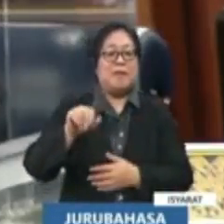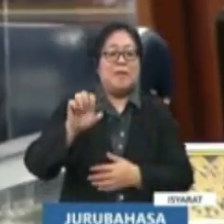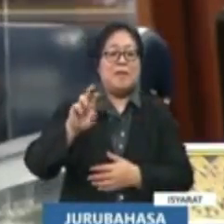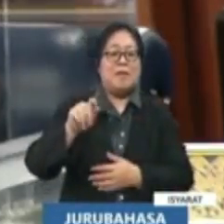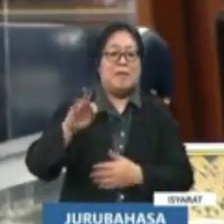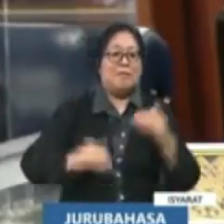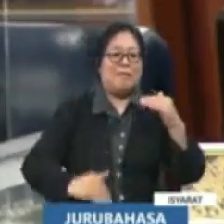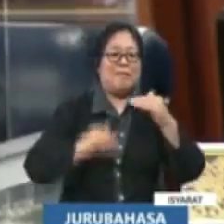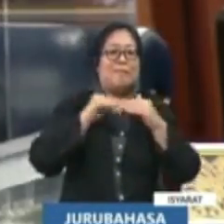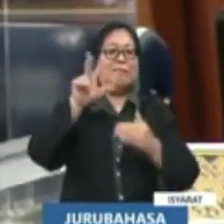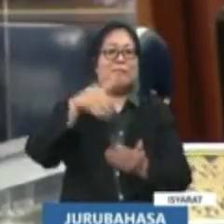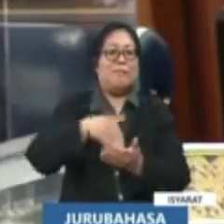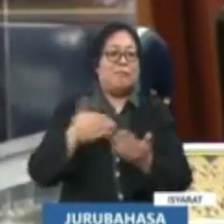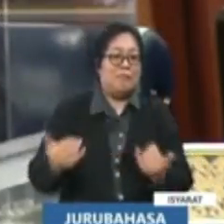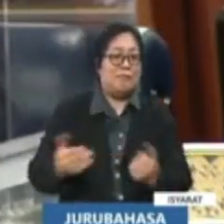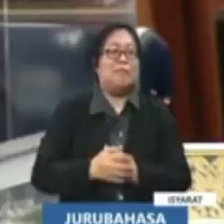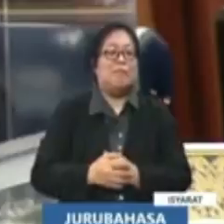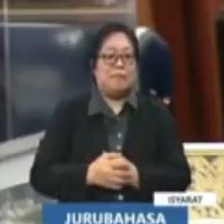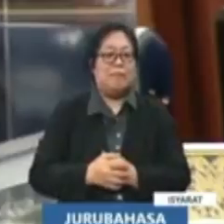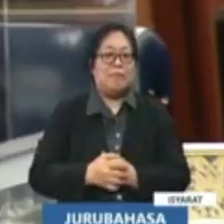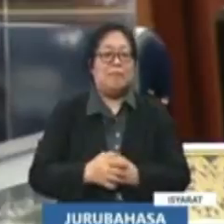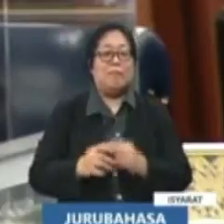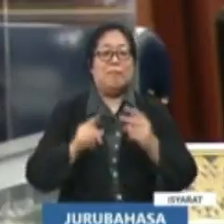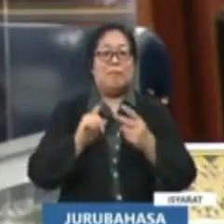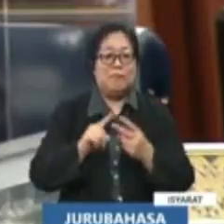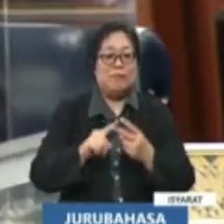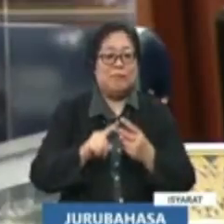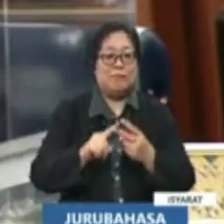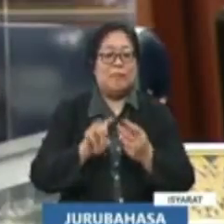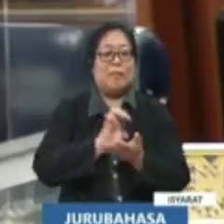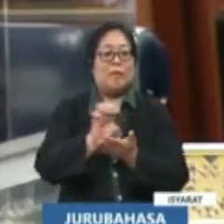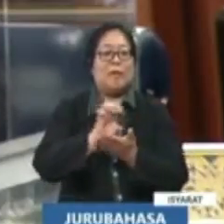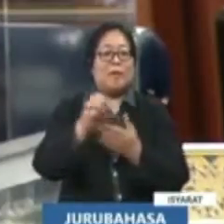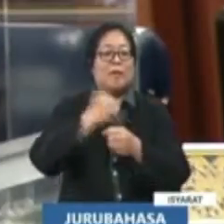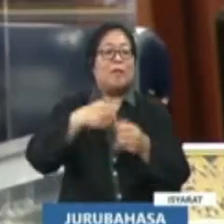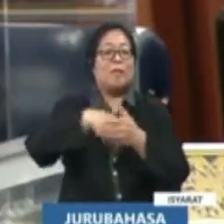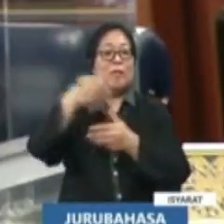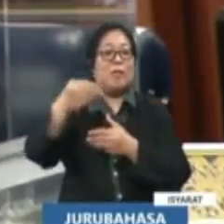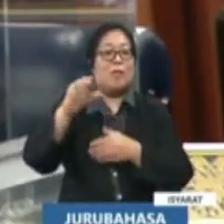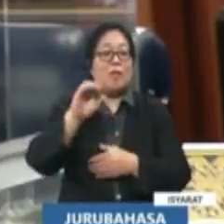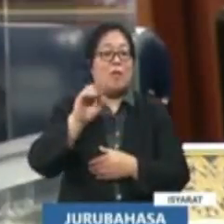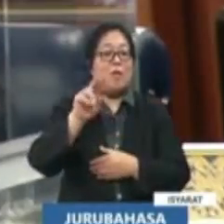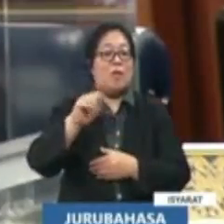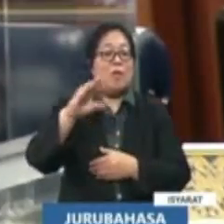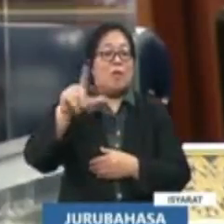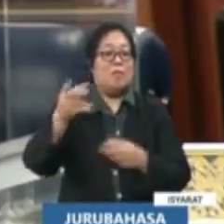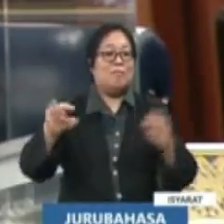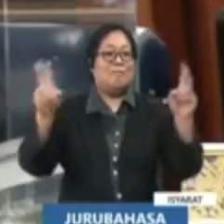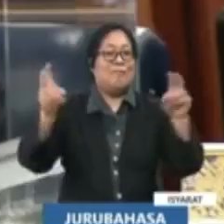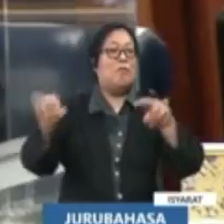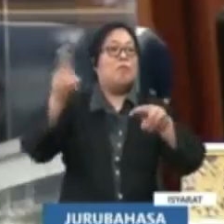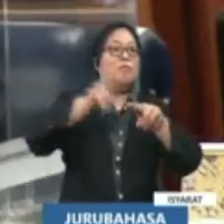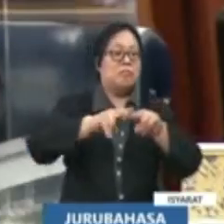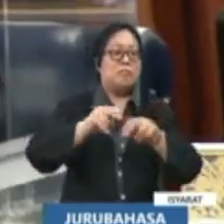Ibu nah ini ini insentif yang keduanya elang ke Jawa ataupun dinaikkan